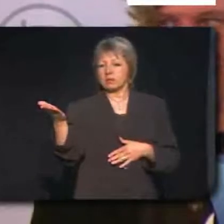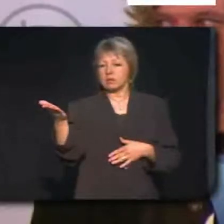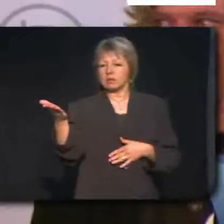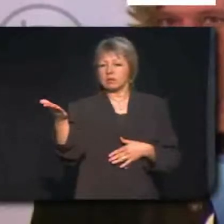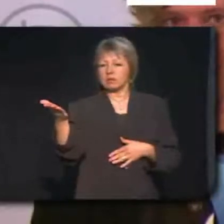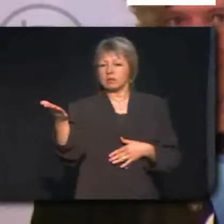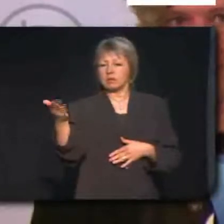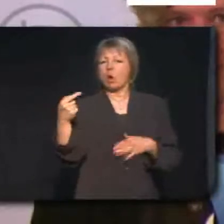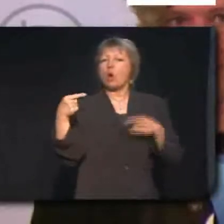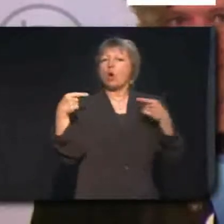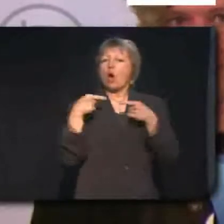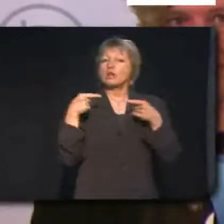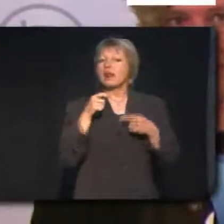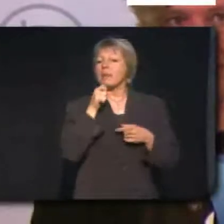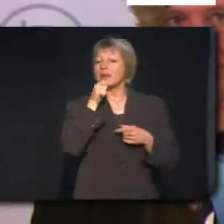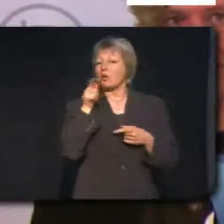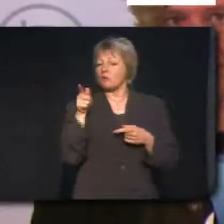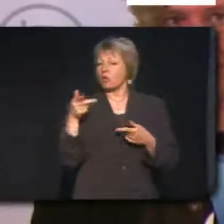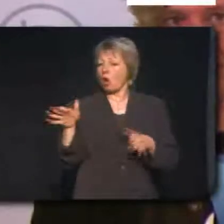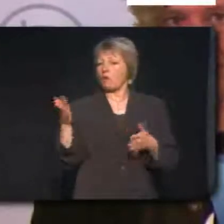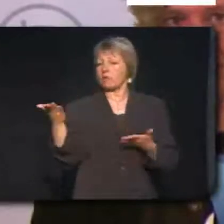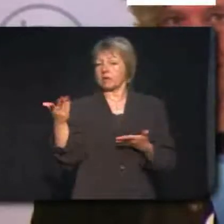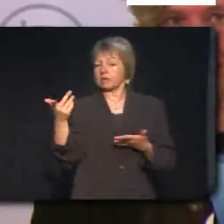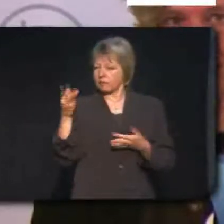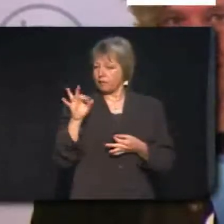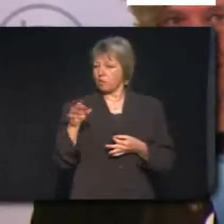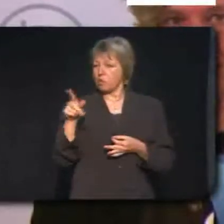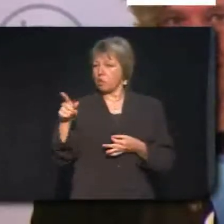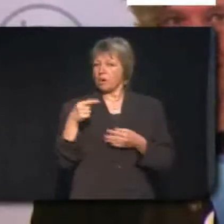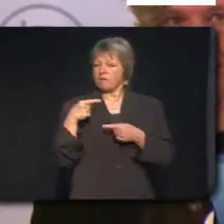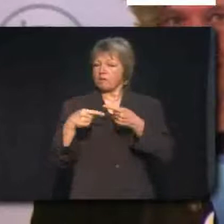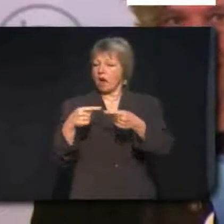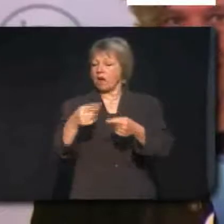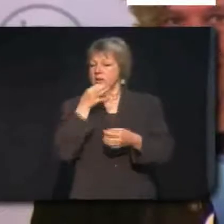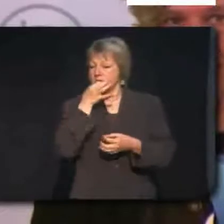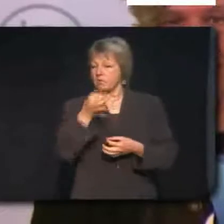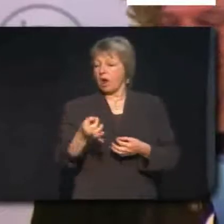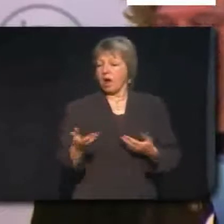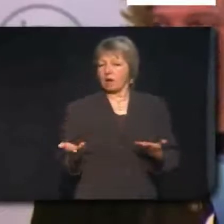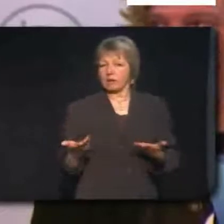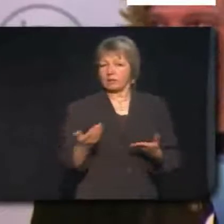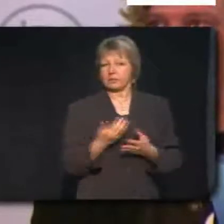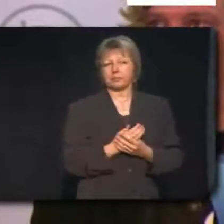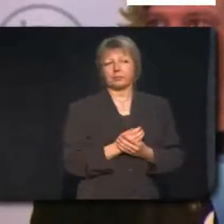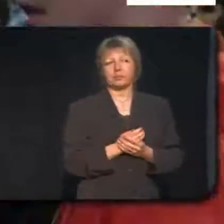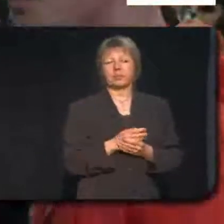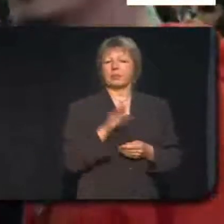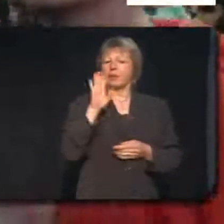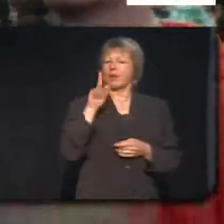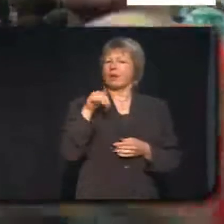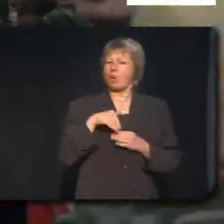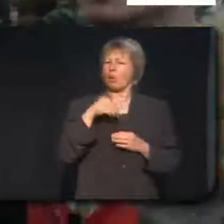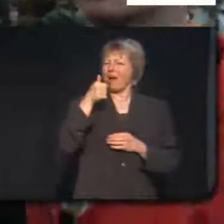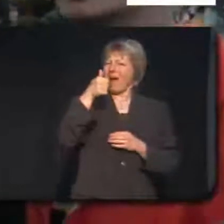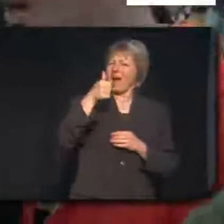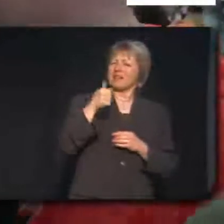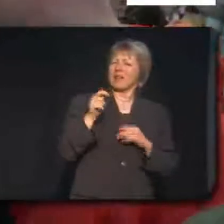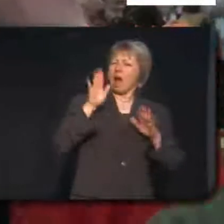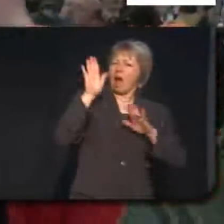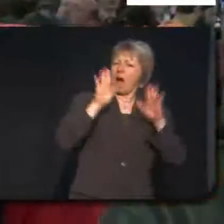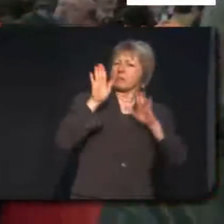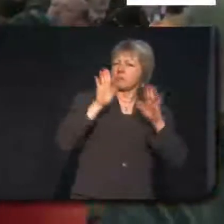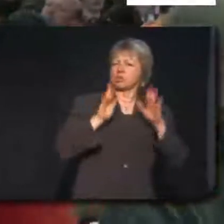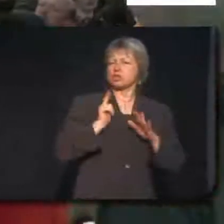das kontra Micro ist offen für die Verfahrensfrage dann mache ich mal kurz eine Verfahrensfrage zu Orientierung wir haben noch eine Abstimmung in der Pipeline